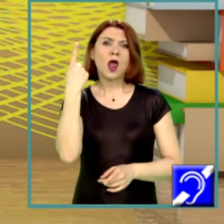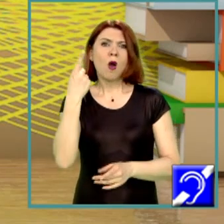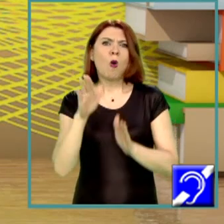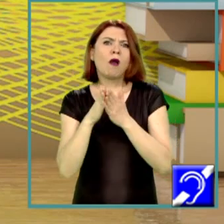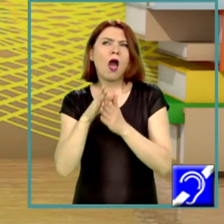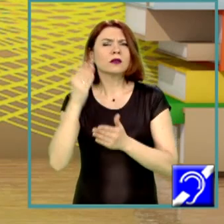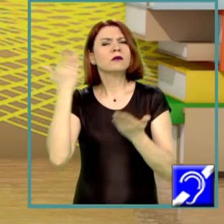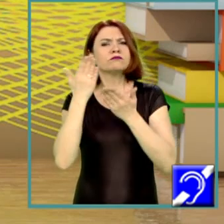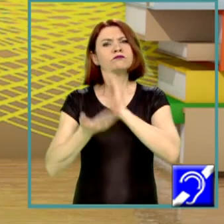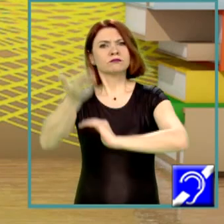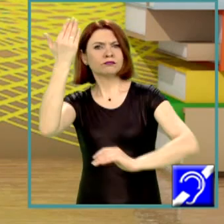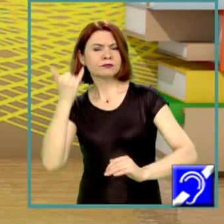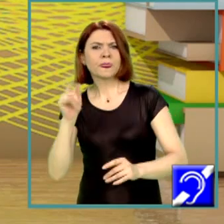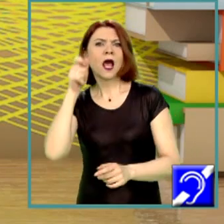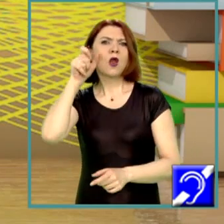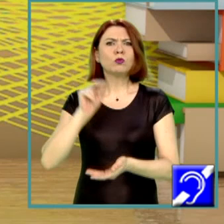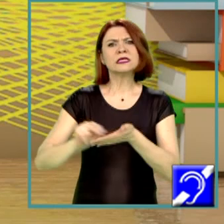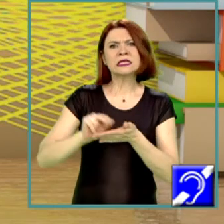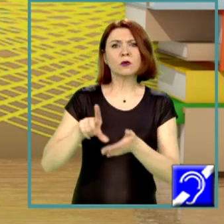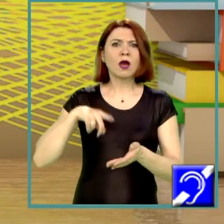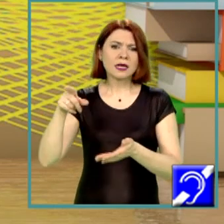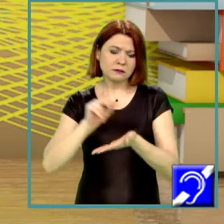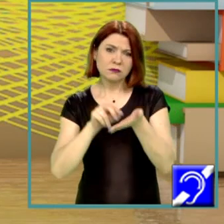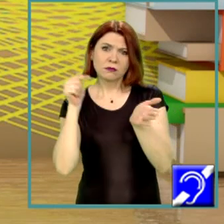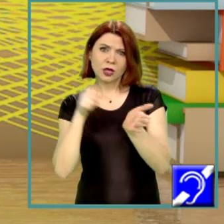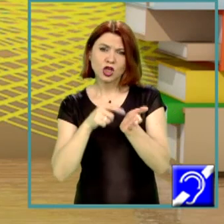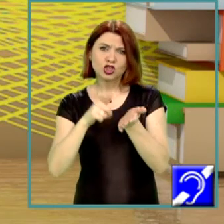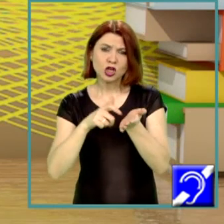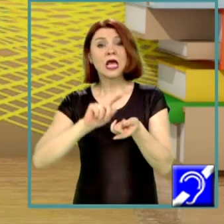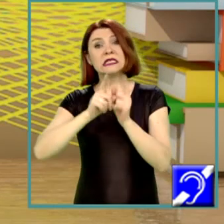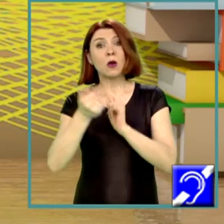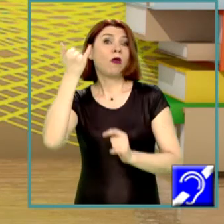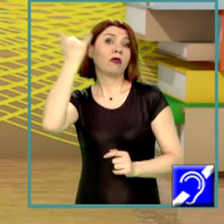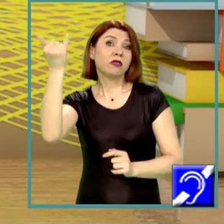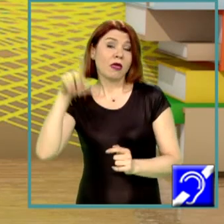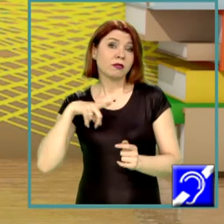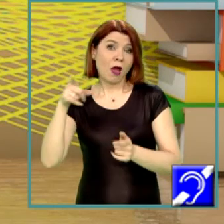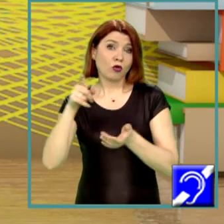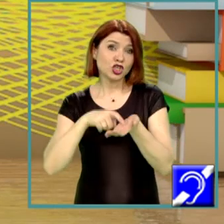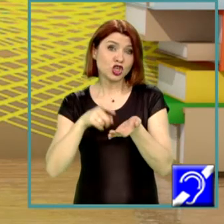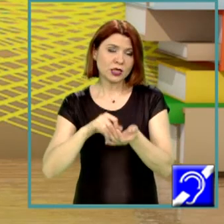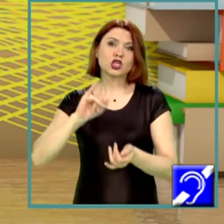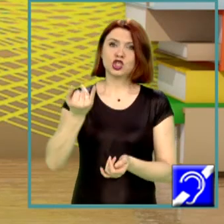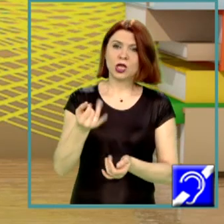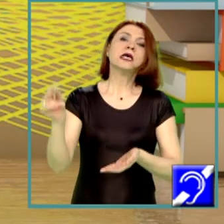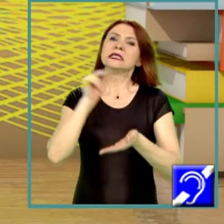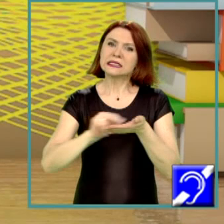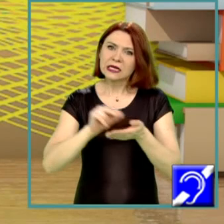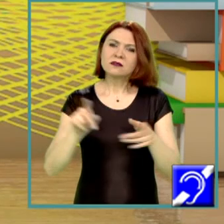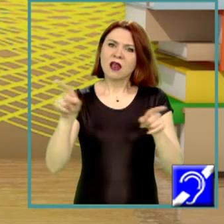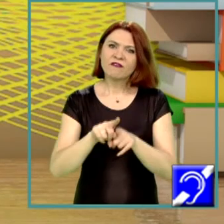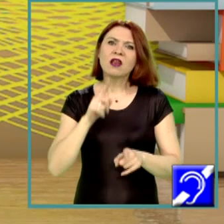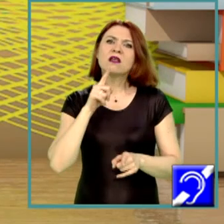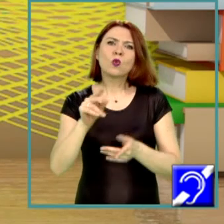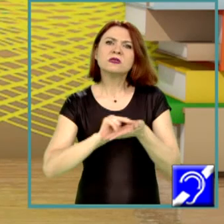operele studiate ale autorului cuprins în enunț sau ale ideii cuprinse din enunț și atunci Notați vă titlul